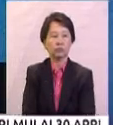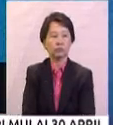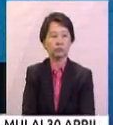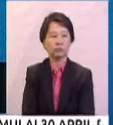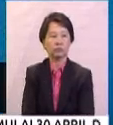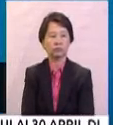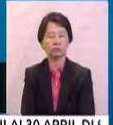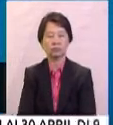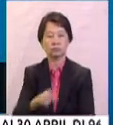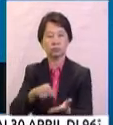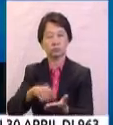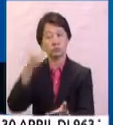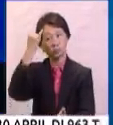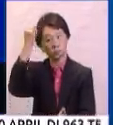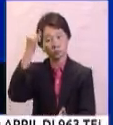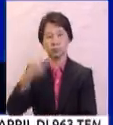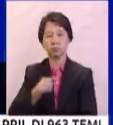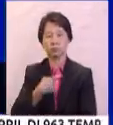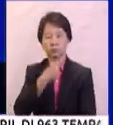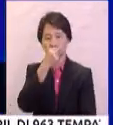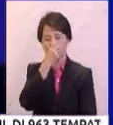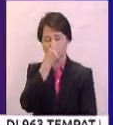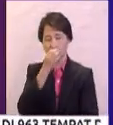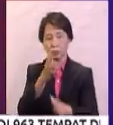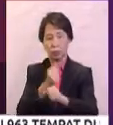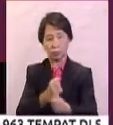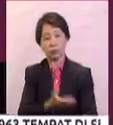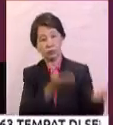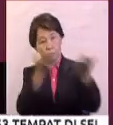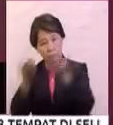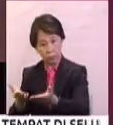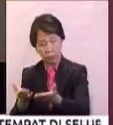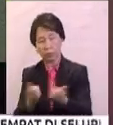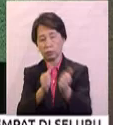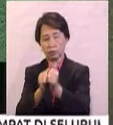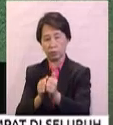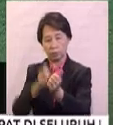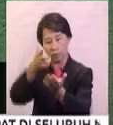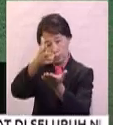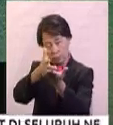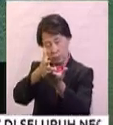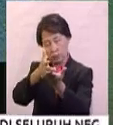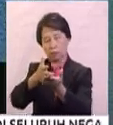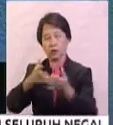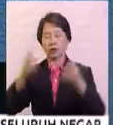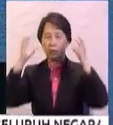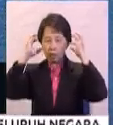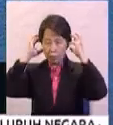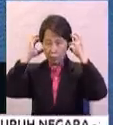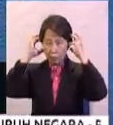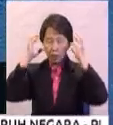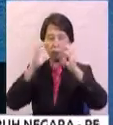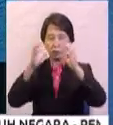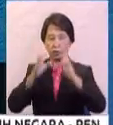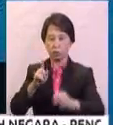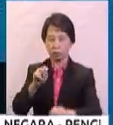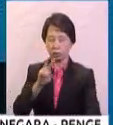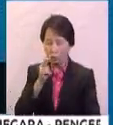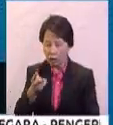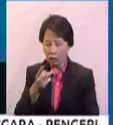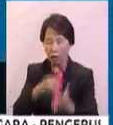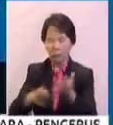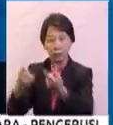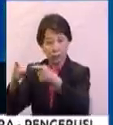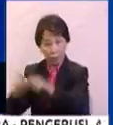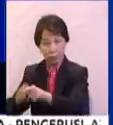Ini adalah satu inisiatif di mana kita dapat membawa bersama siaran radio secara visual. Makna apa yang berlaku di